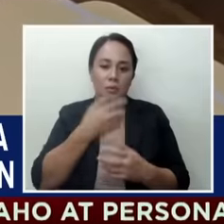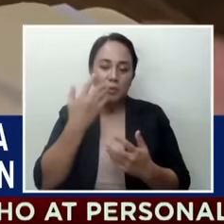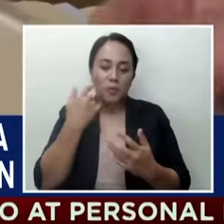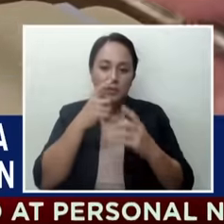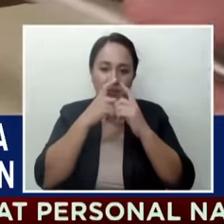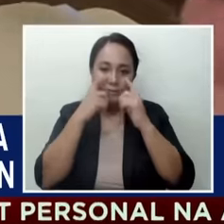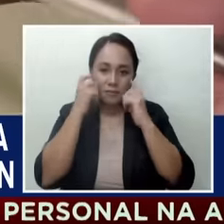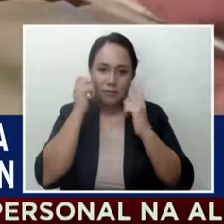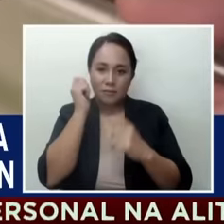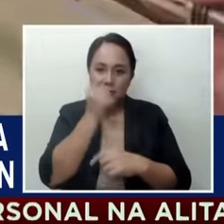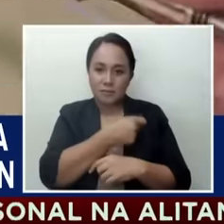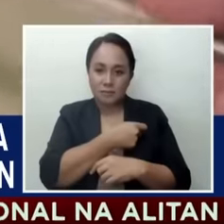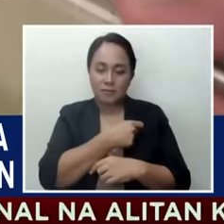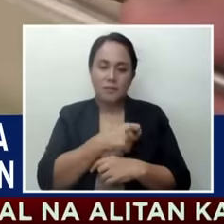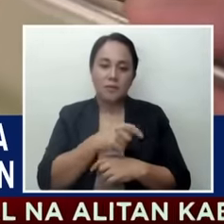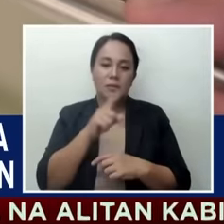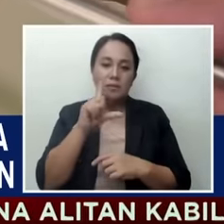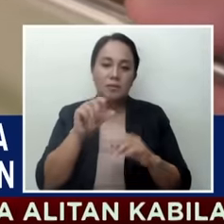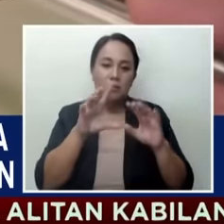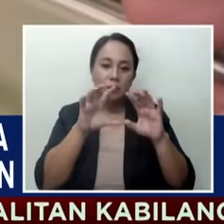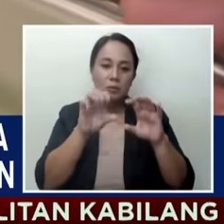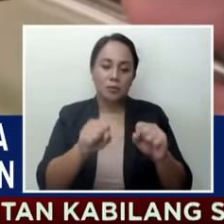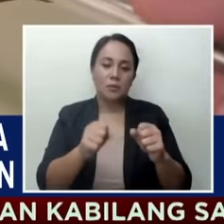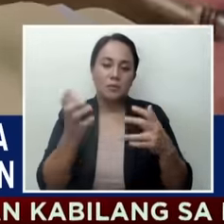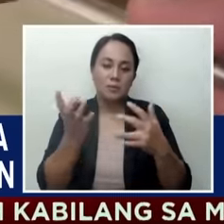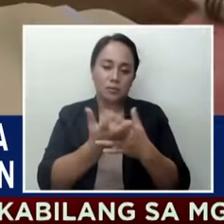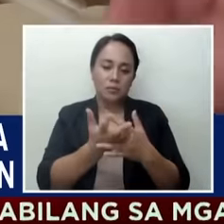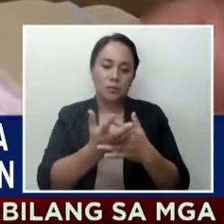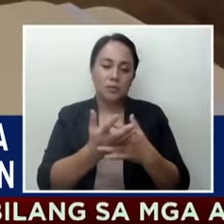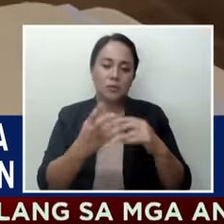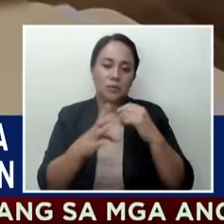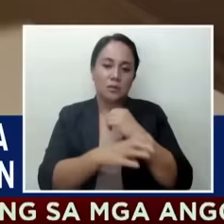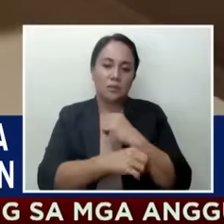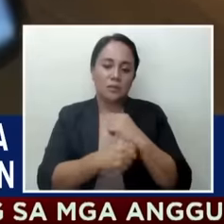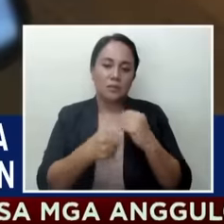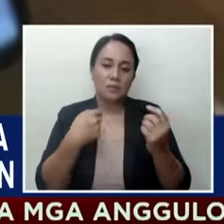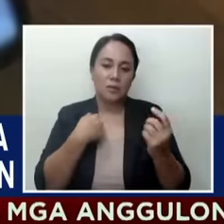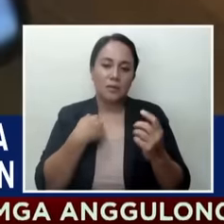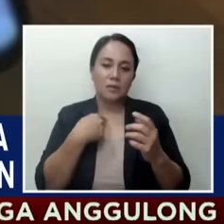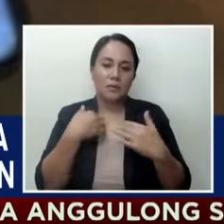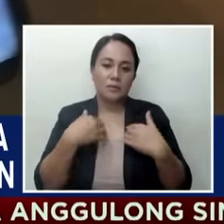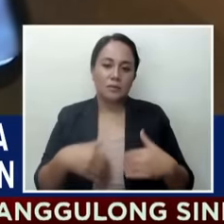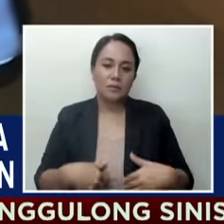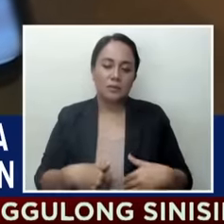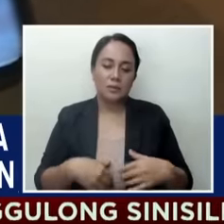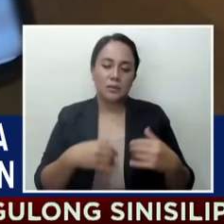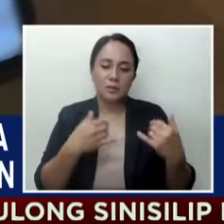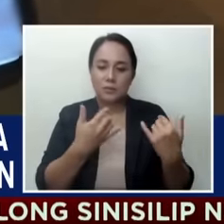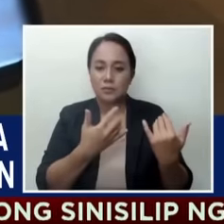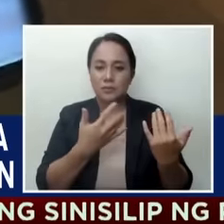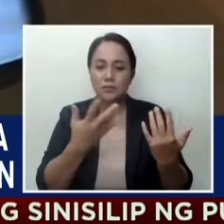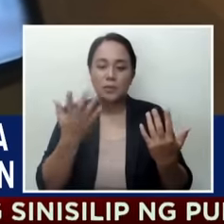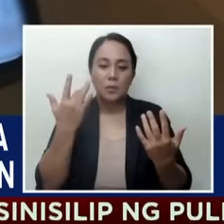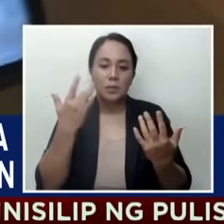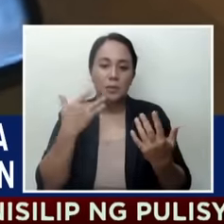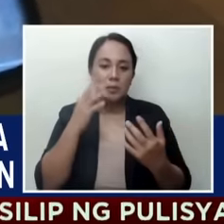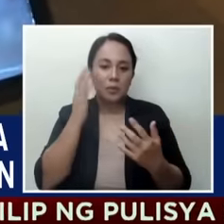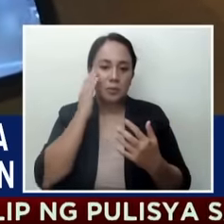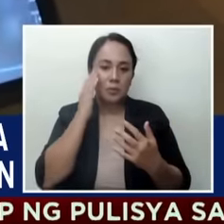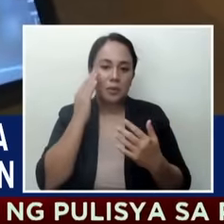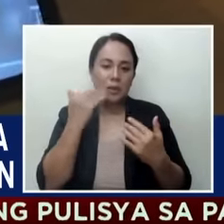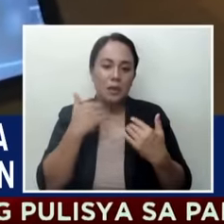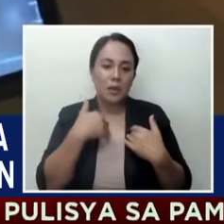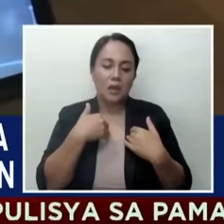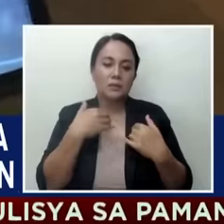mask. Agad na huli at nasampahan ng reklamong robbery holdup at physical injury ang lalaki na napag-alamang may